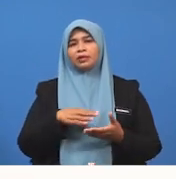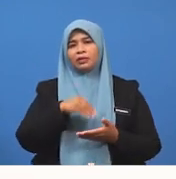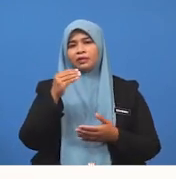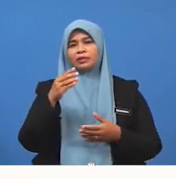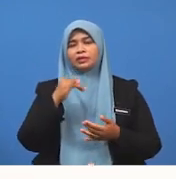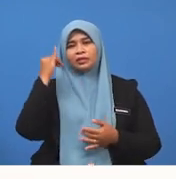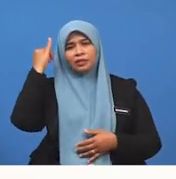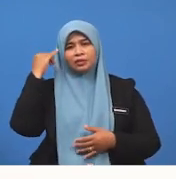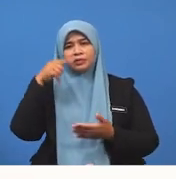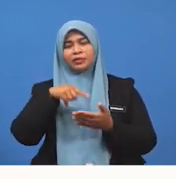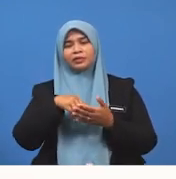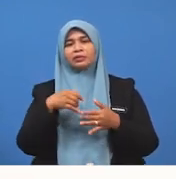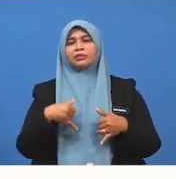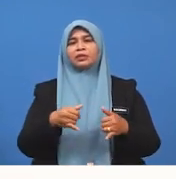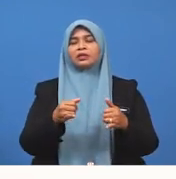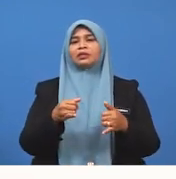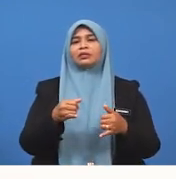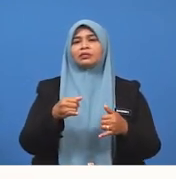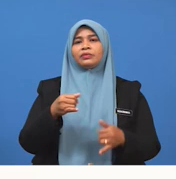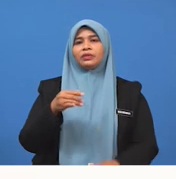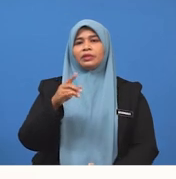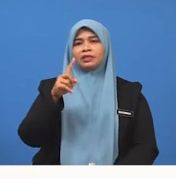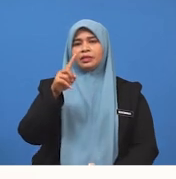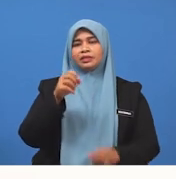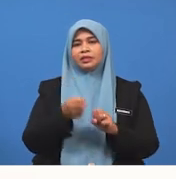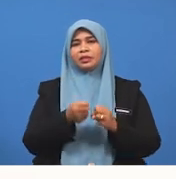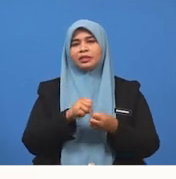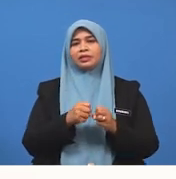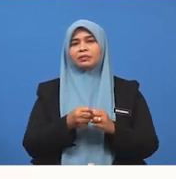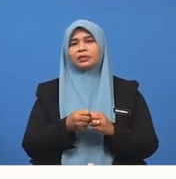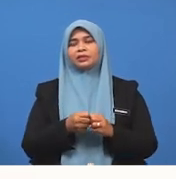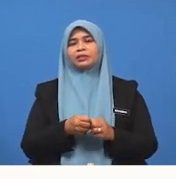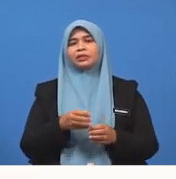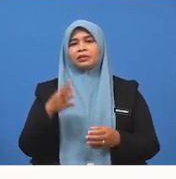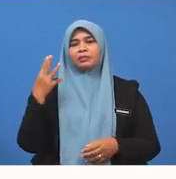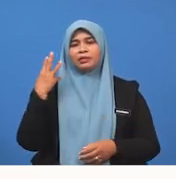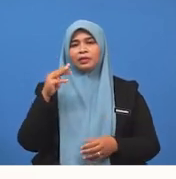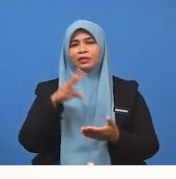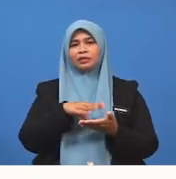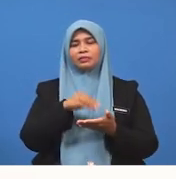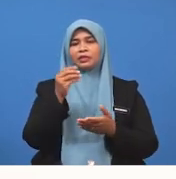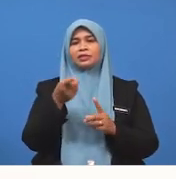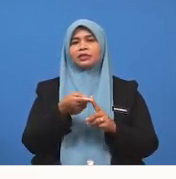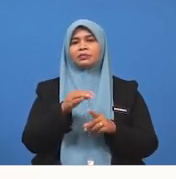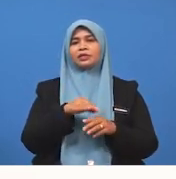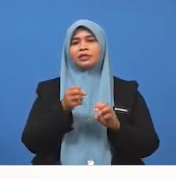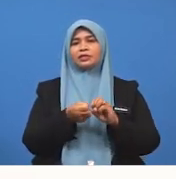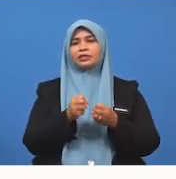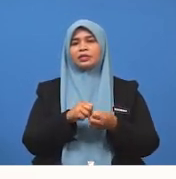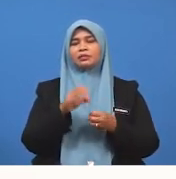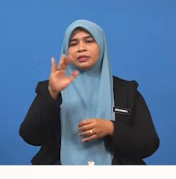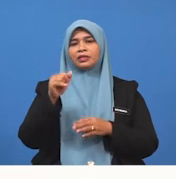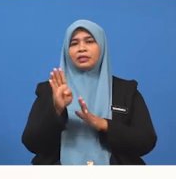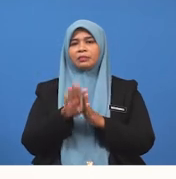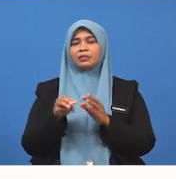secara Halo Halo Ki Mustafa mereka mempelajari daripada sahabat yang berhijrah dan